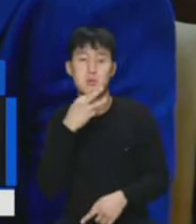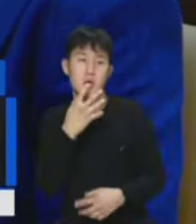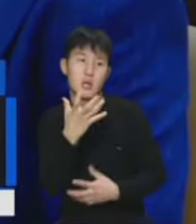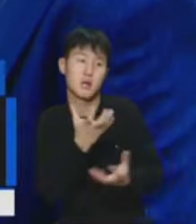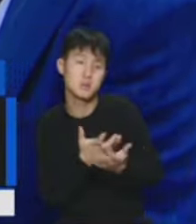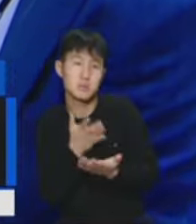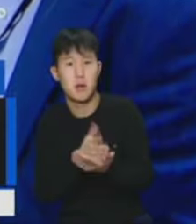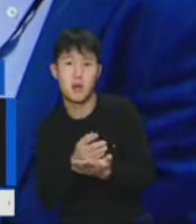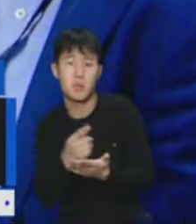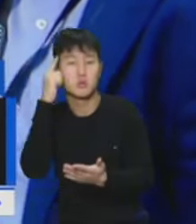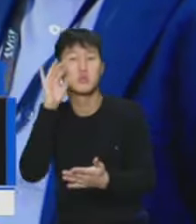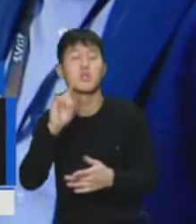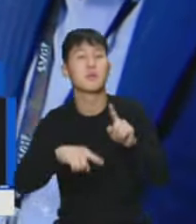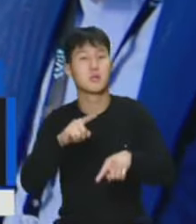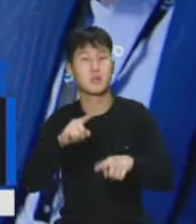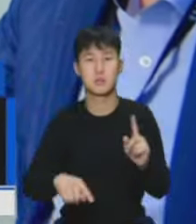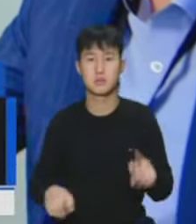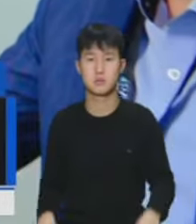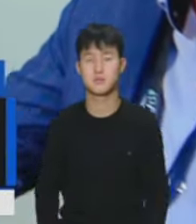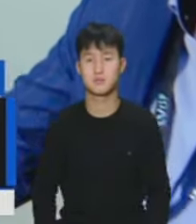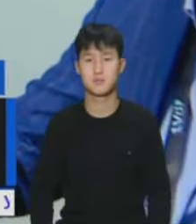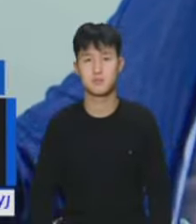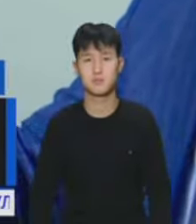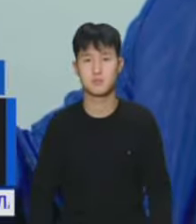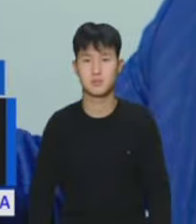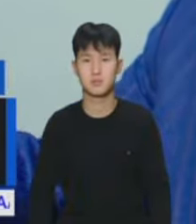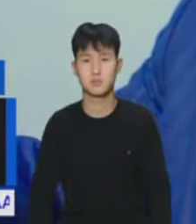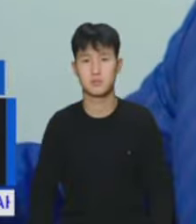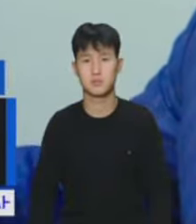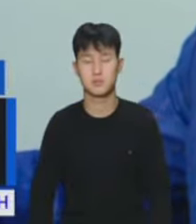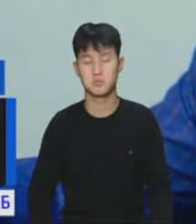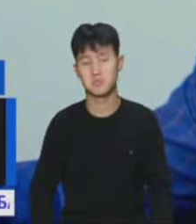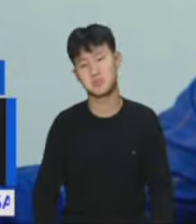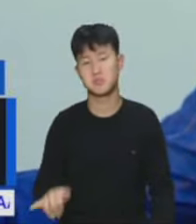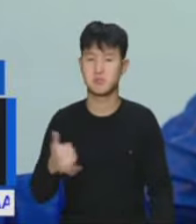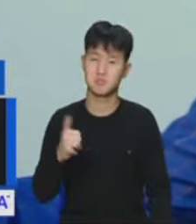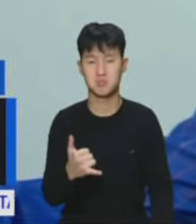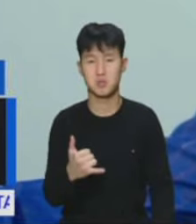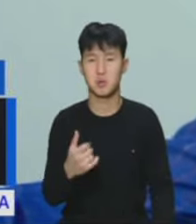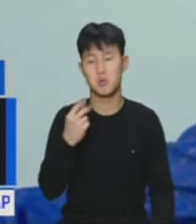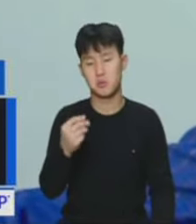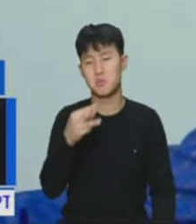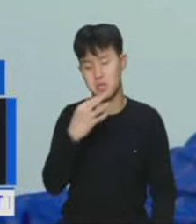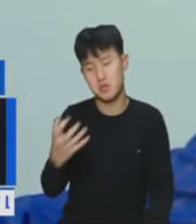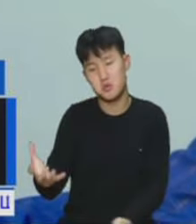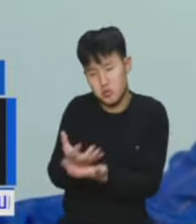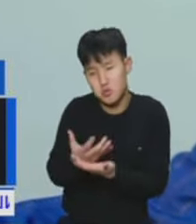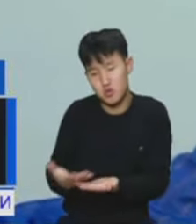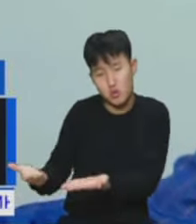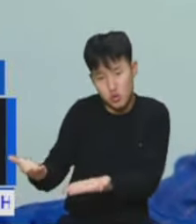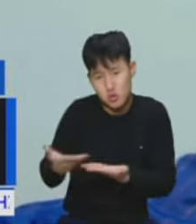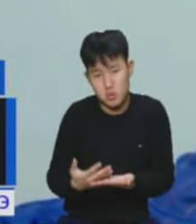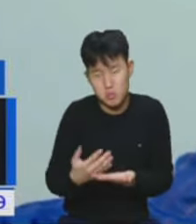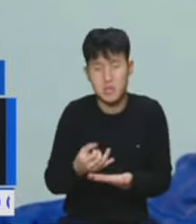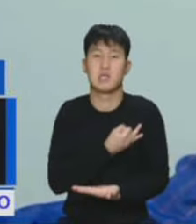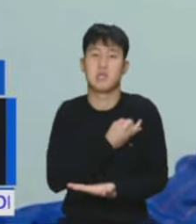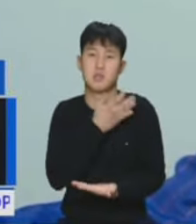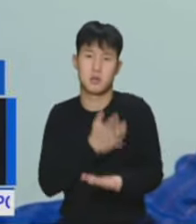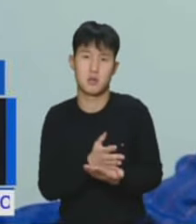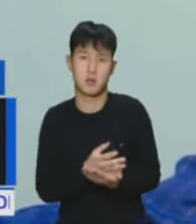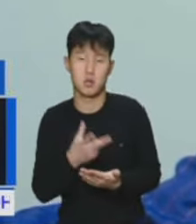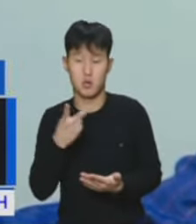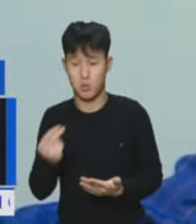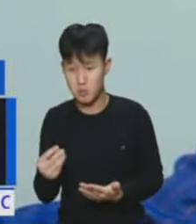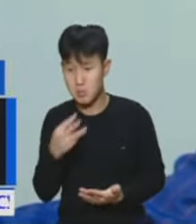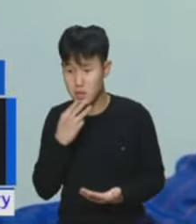нийтэд өгсөн гэж таарч байна. За яг вэ бодиттой мэдээлэл өгсөн гэдэгт би итгэлтэй байна. Ягагтгүй л энэ чинь бодиттой